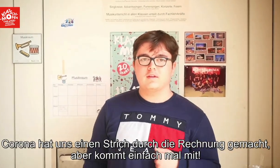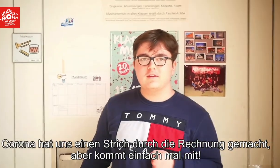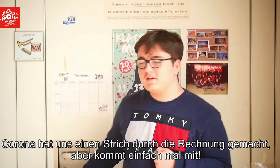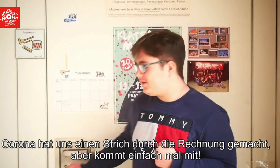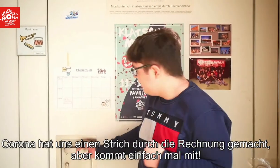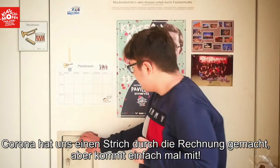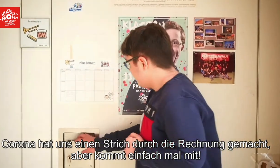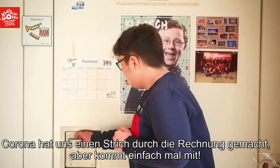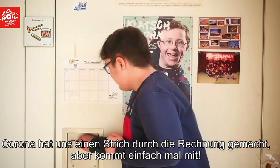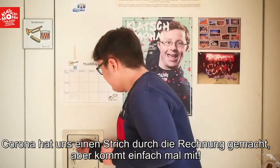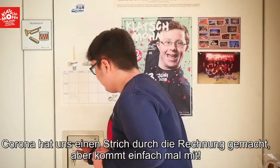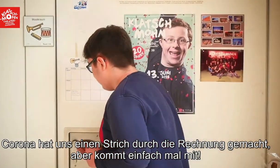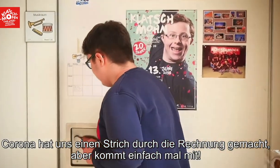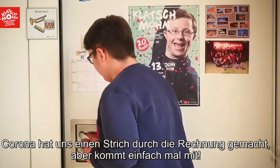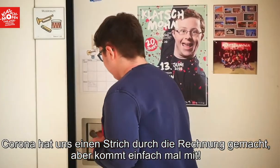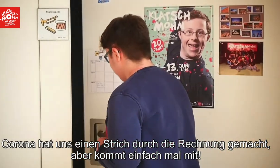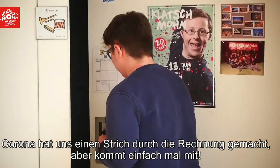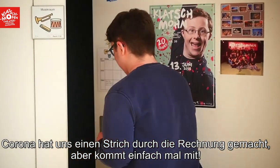mal mit.